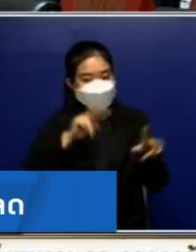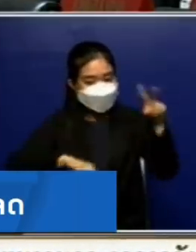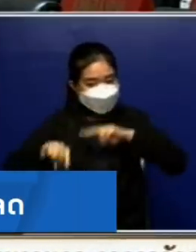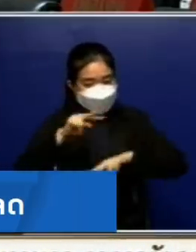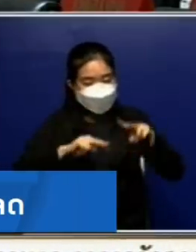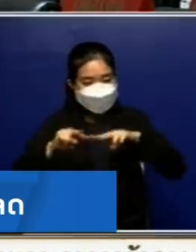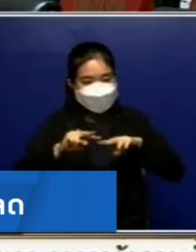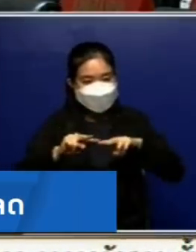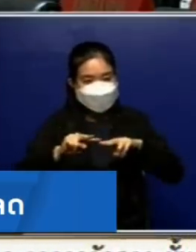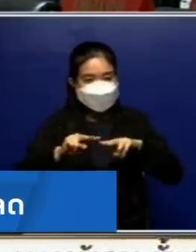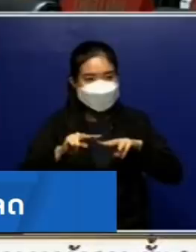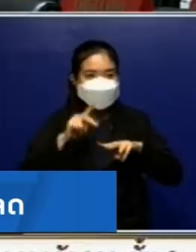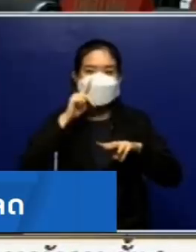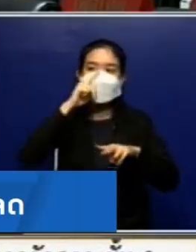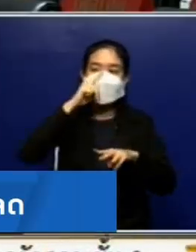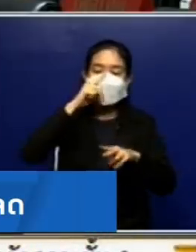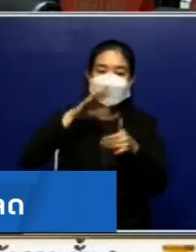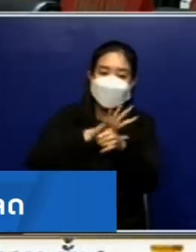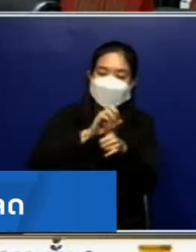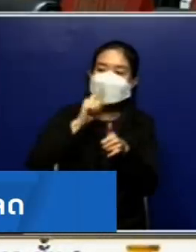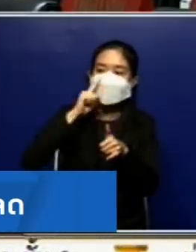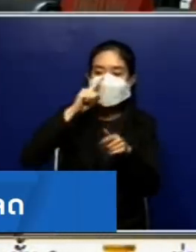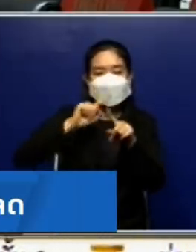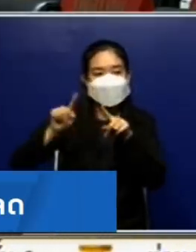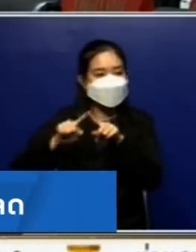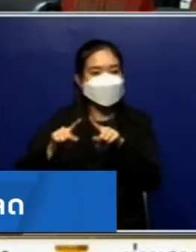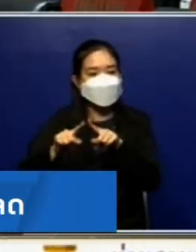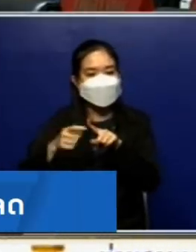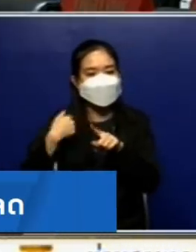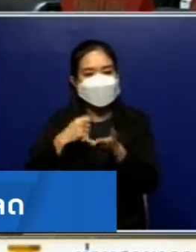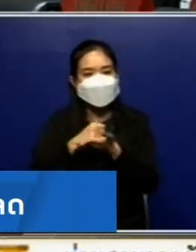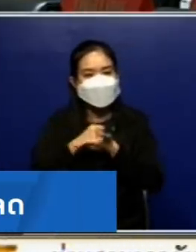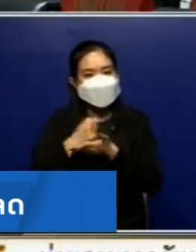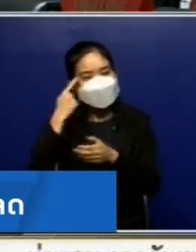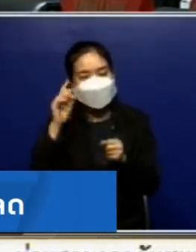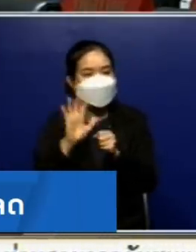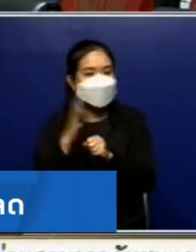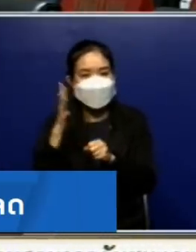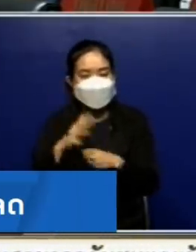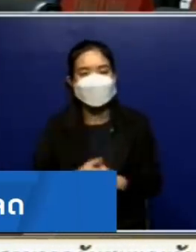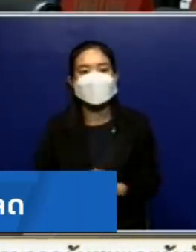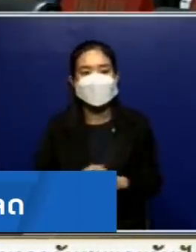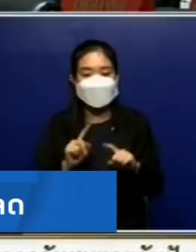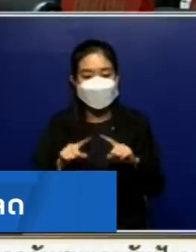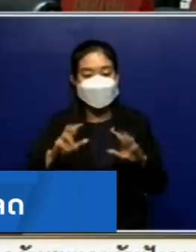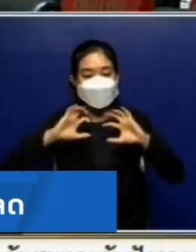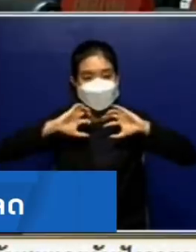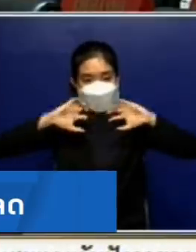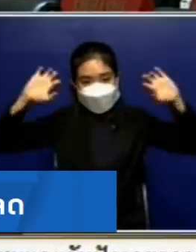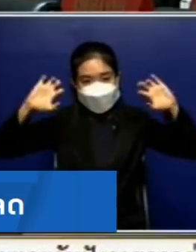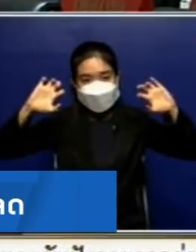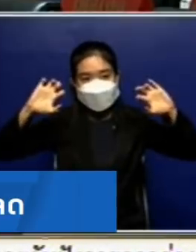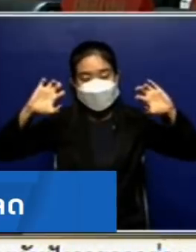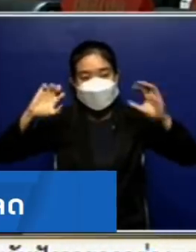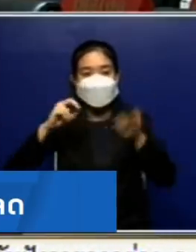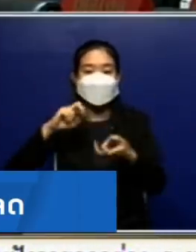ควิดแค่ 50,000 ตัวอย่างต่อวันไม่เพียงพอแต่รัฐบาลยังมาตัดงบในเรื่อง